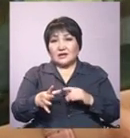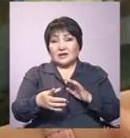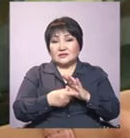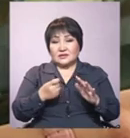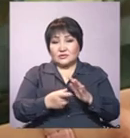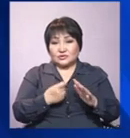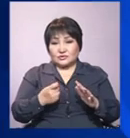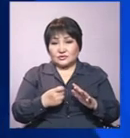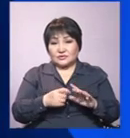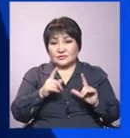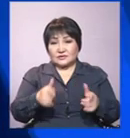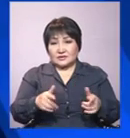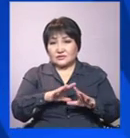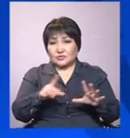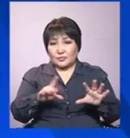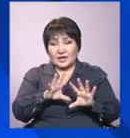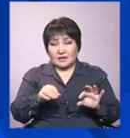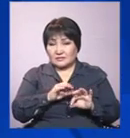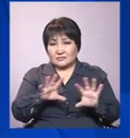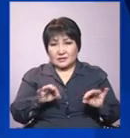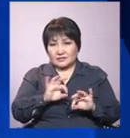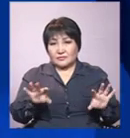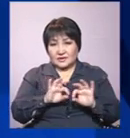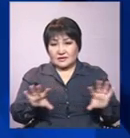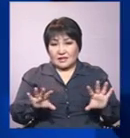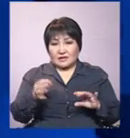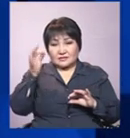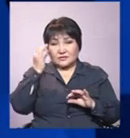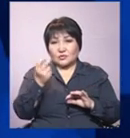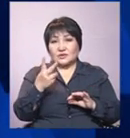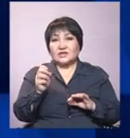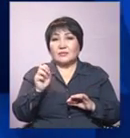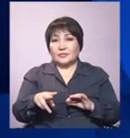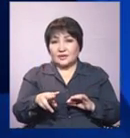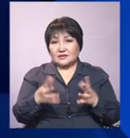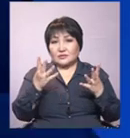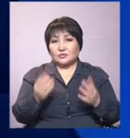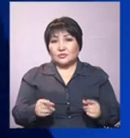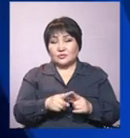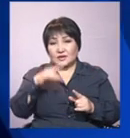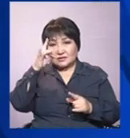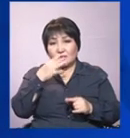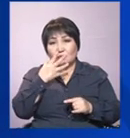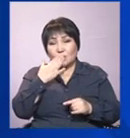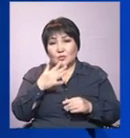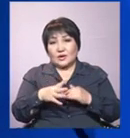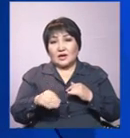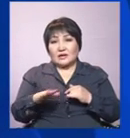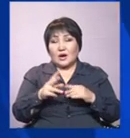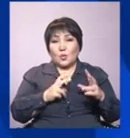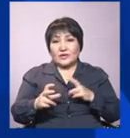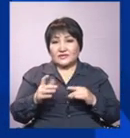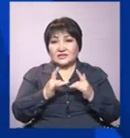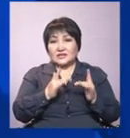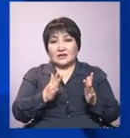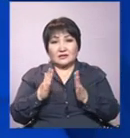барлығын айтып береді. Еске сала кетсейік, 12 сәуірге қараған түні Қазақ ұлттық аграрлық университетінің жатақханасында